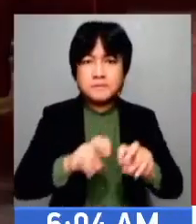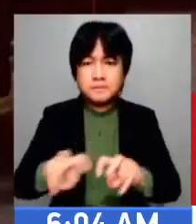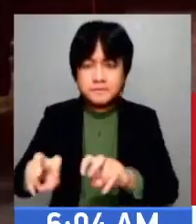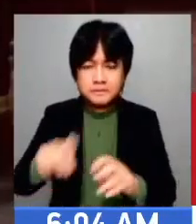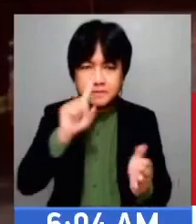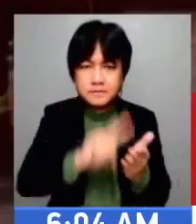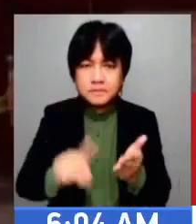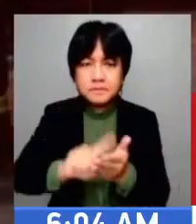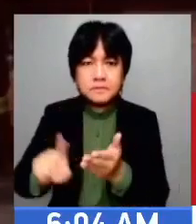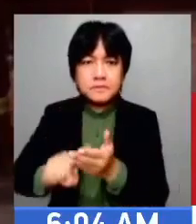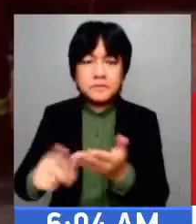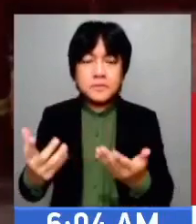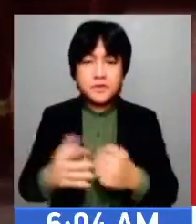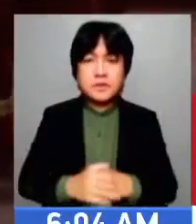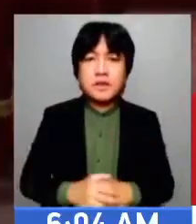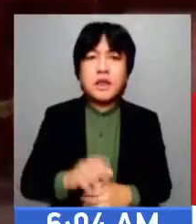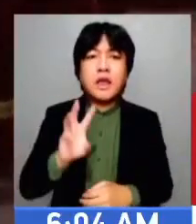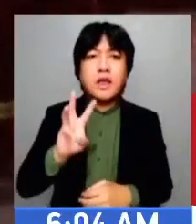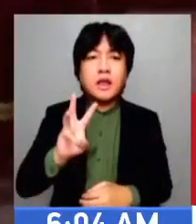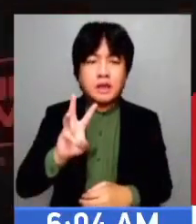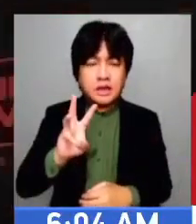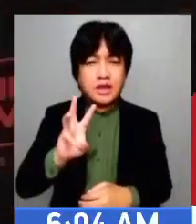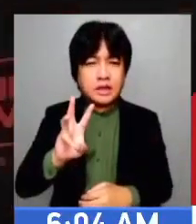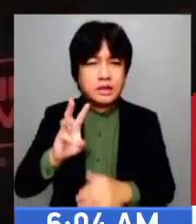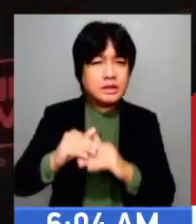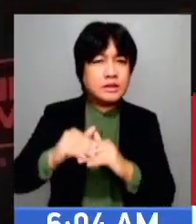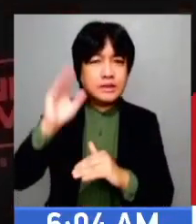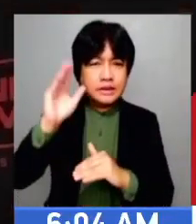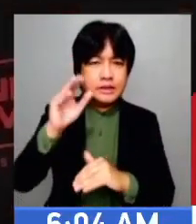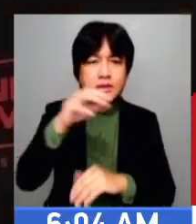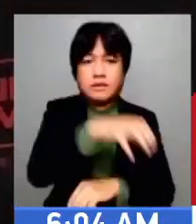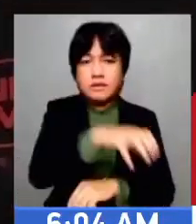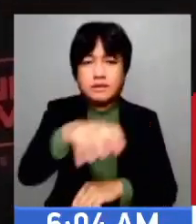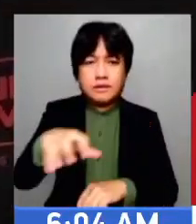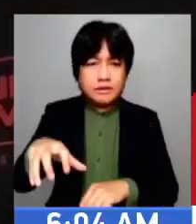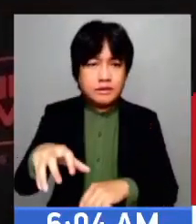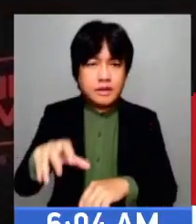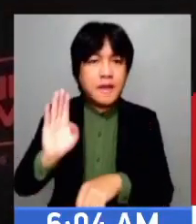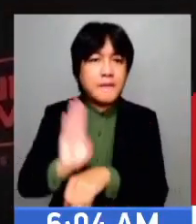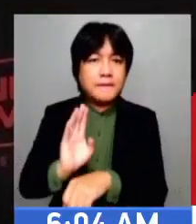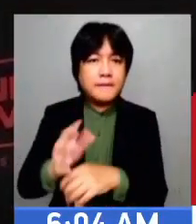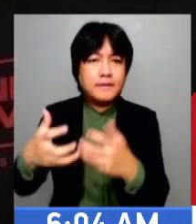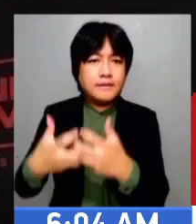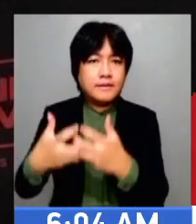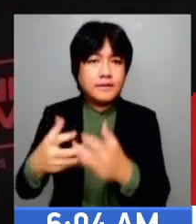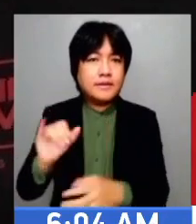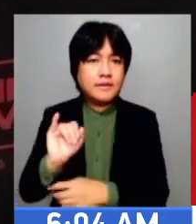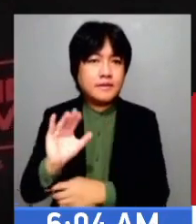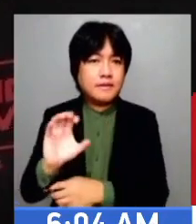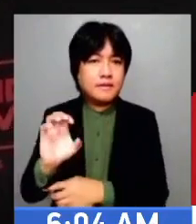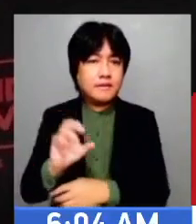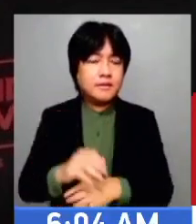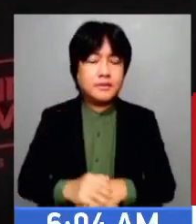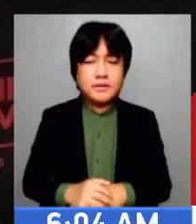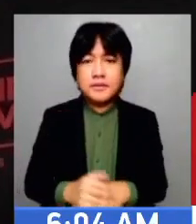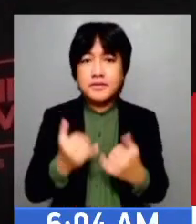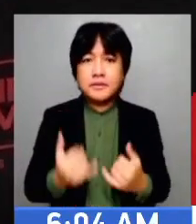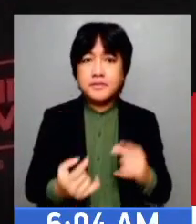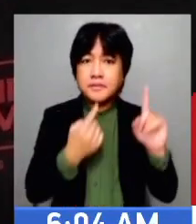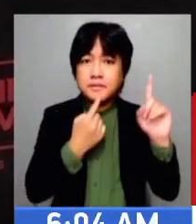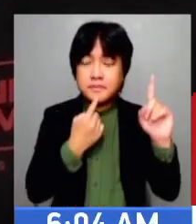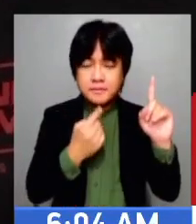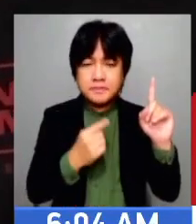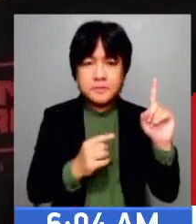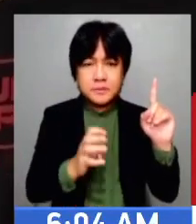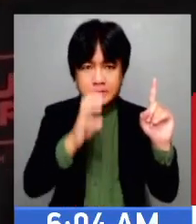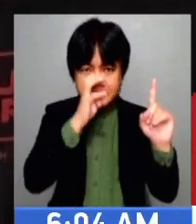facility. Kada buwan na raw ito isasagawa. Ang gagawin po natin dito ay yung stricto na monitoring